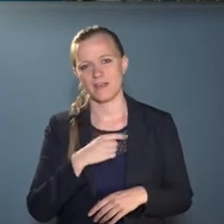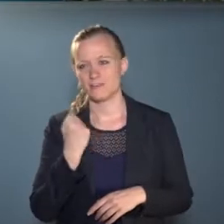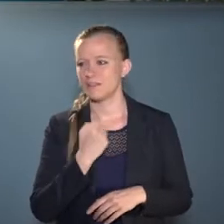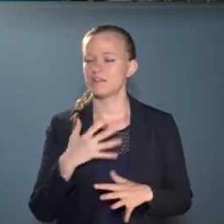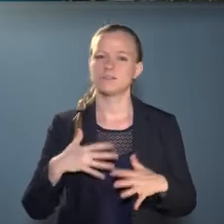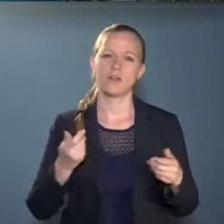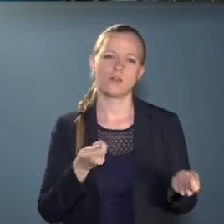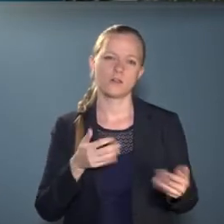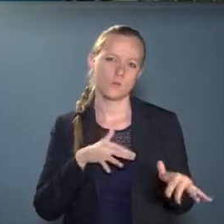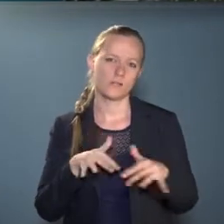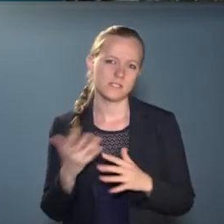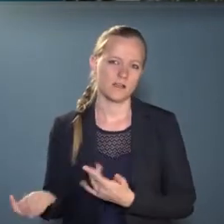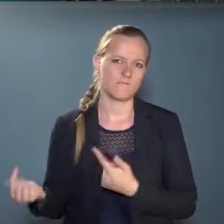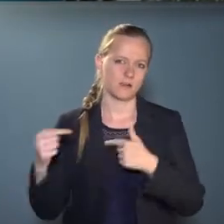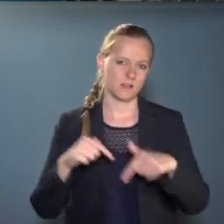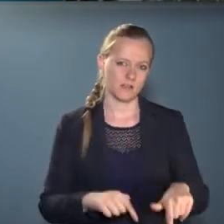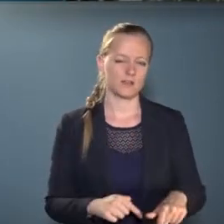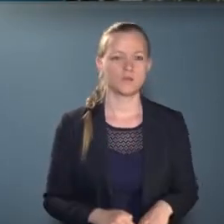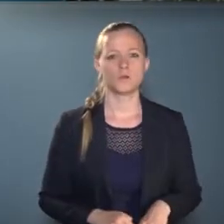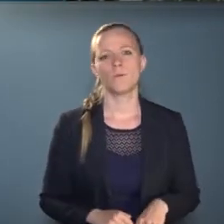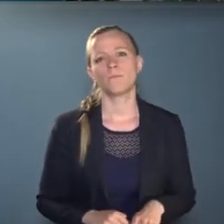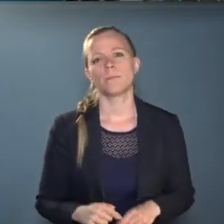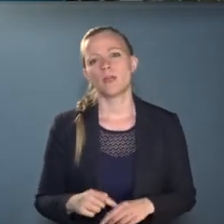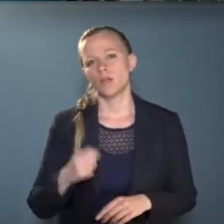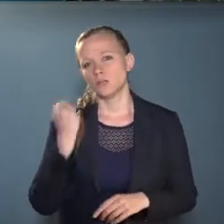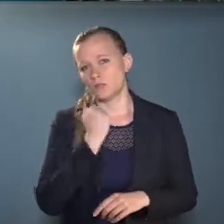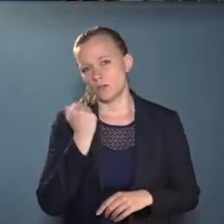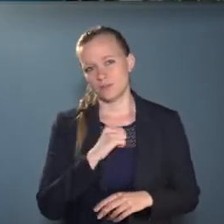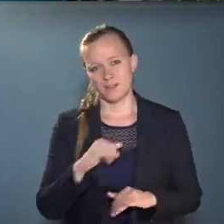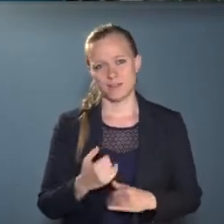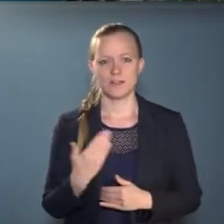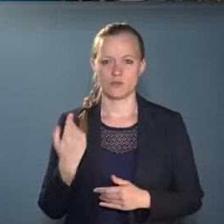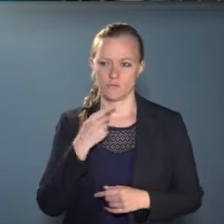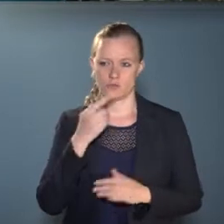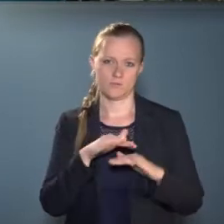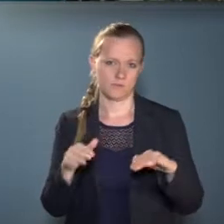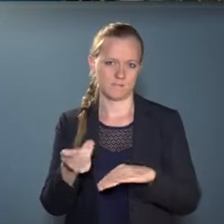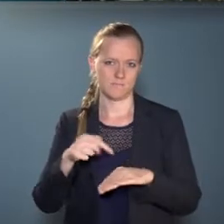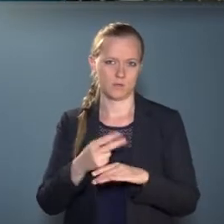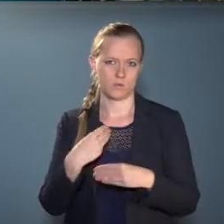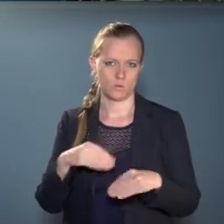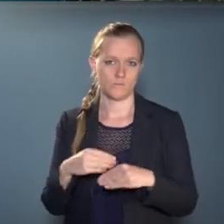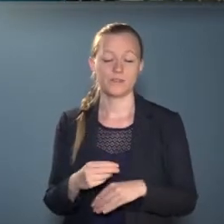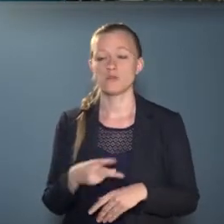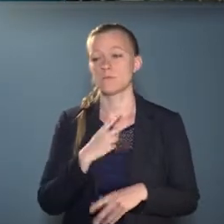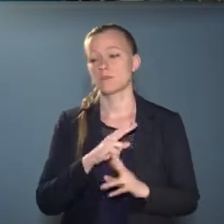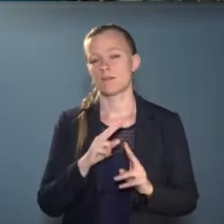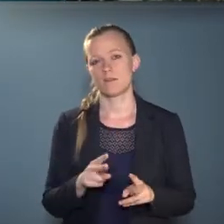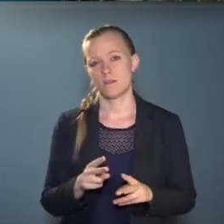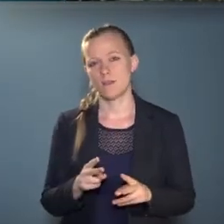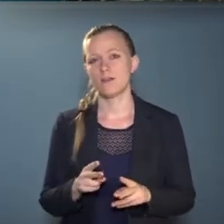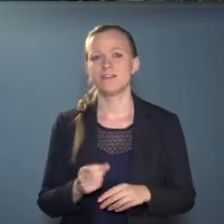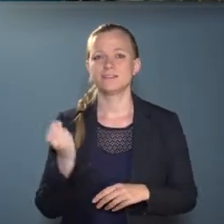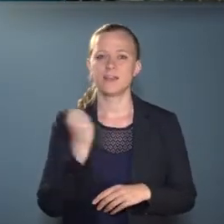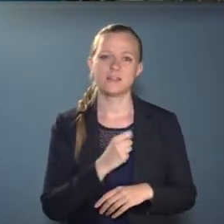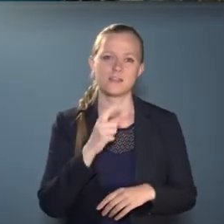logisztikával vonulnak föl. Budapest Egyőrség Dandárt külön méltattam a színpadról, és hát arra is nagyon büszke vagyok, hogy a Dániel